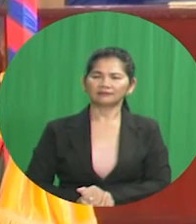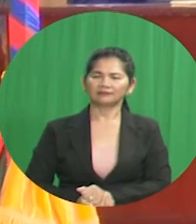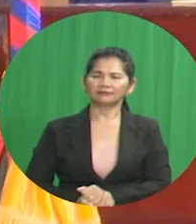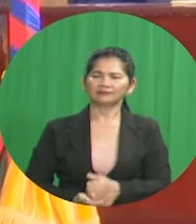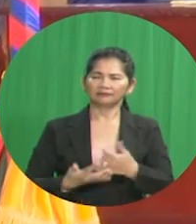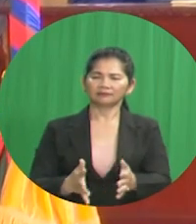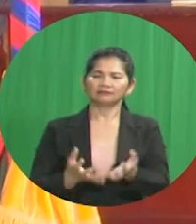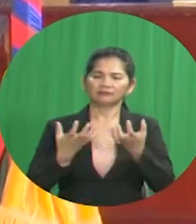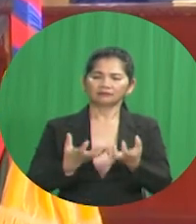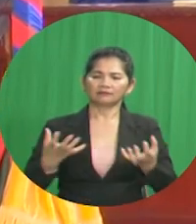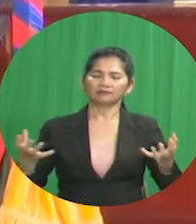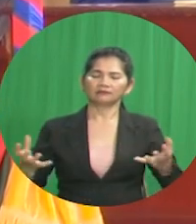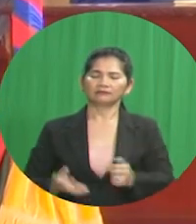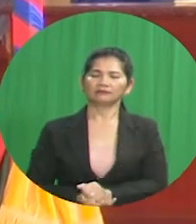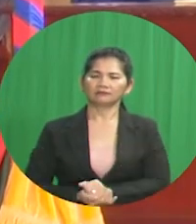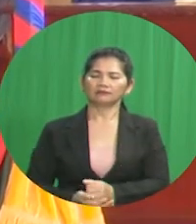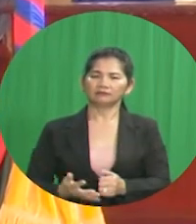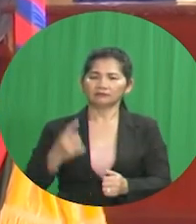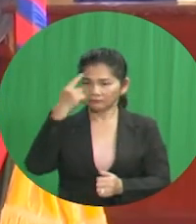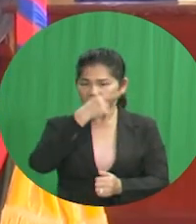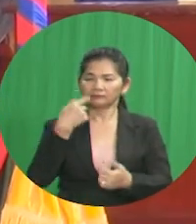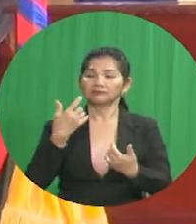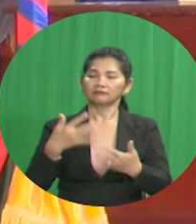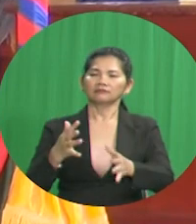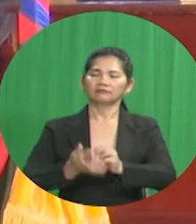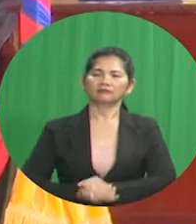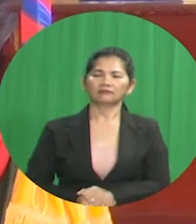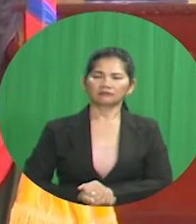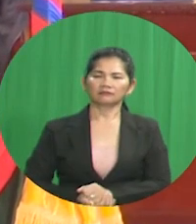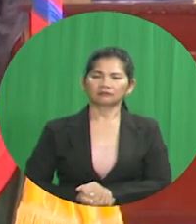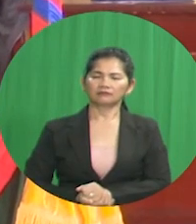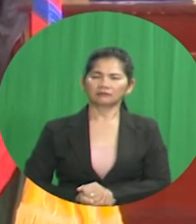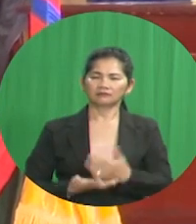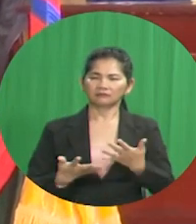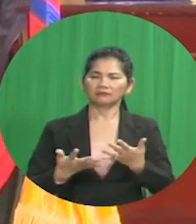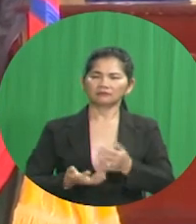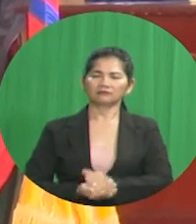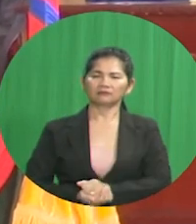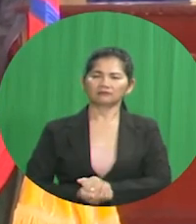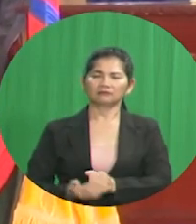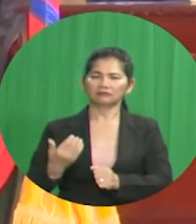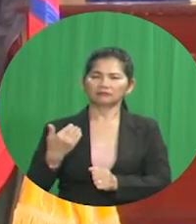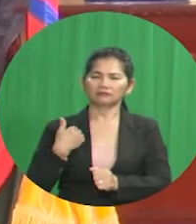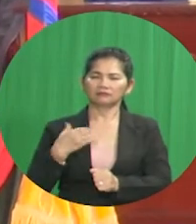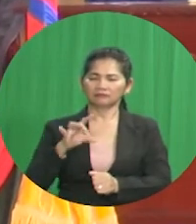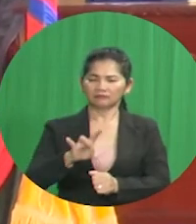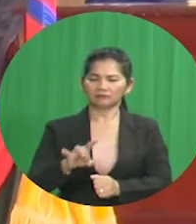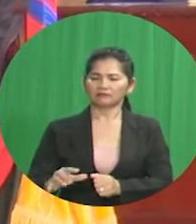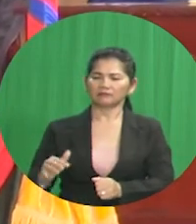ត្រូវការដឹកជញ្ជូនទៅរោងមុខគាត់ហើយចំពោះមួយទៀតគឺឲ្យអ្នកពាក់ស្នែ